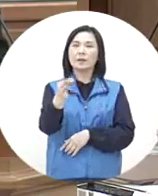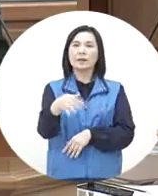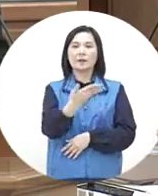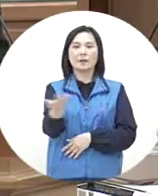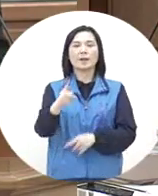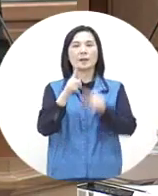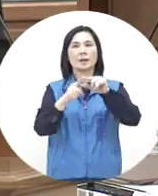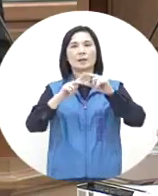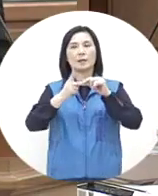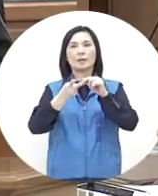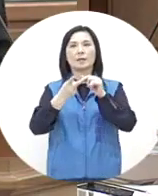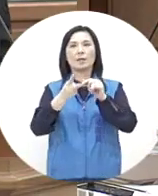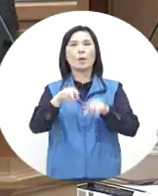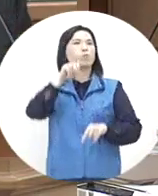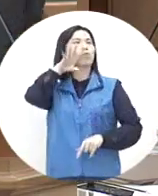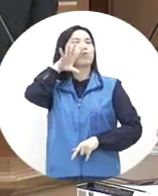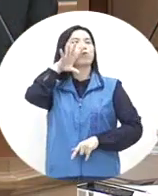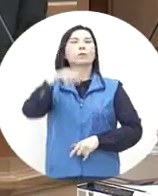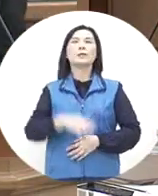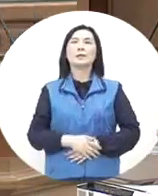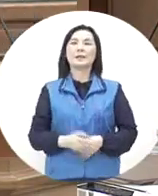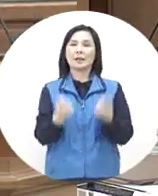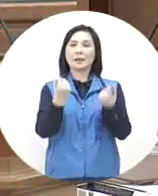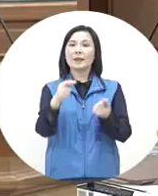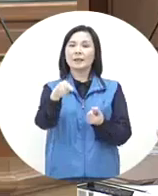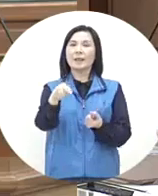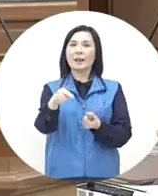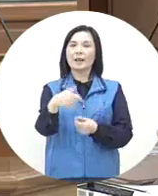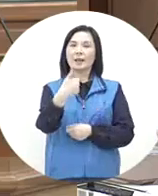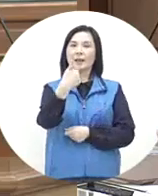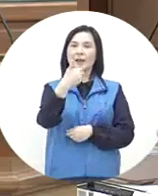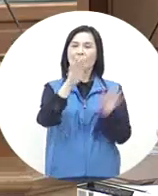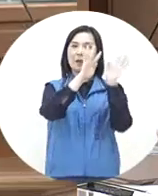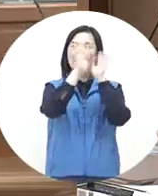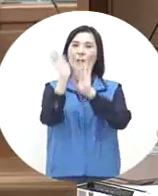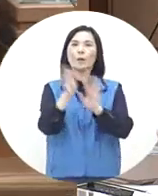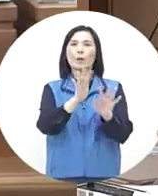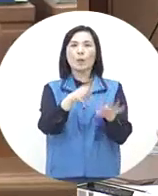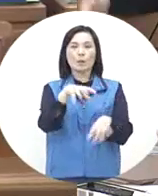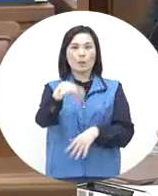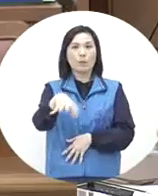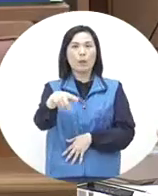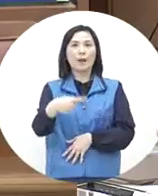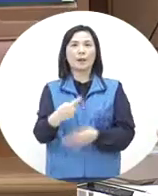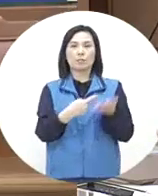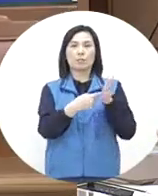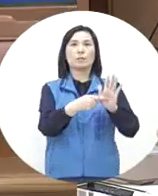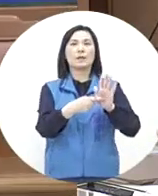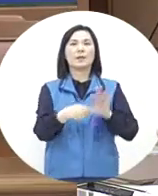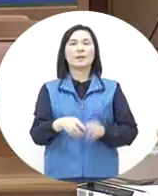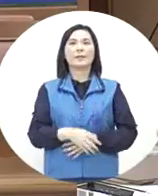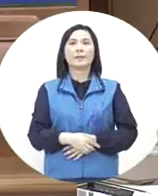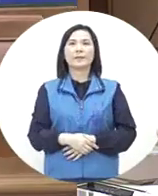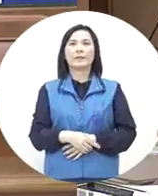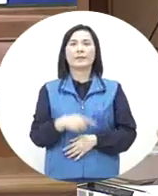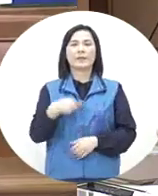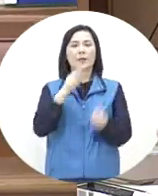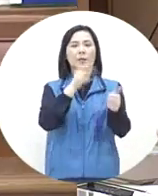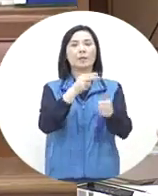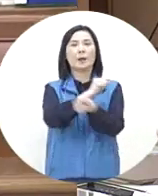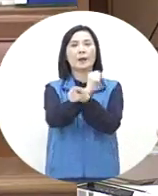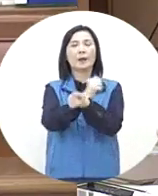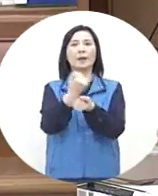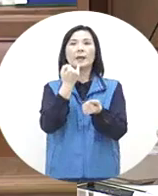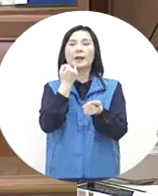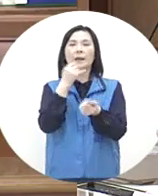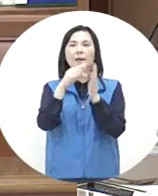的荣耀吼，让综合的这个景点可以更凸显出来。 所以呢，柯局长吼，因为那你讲航